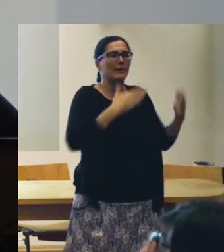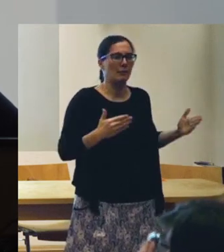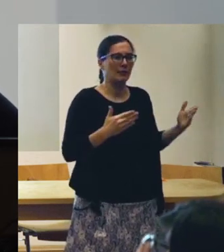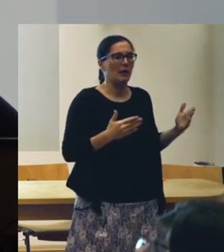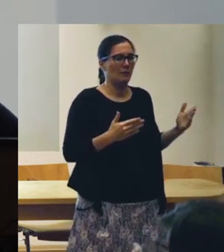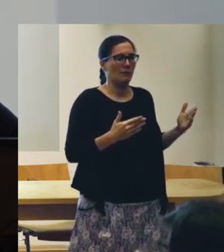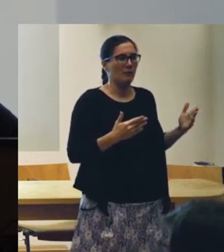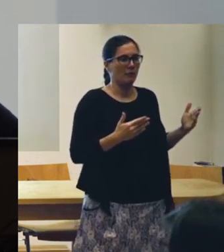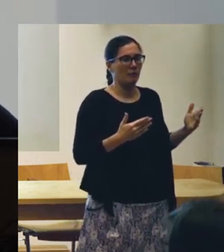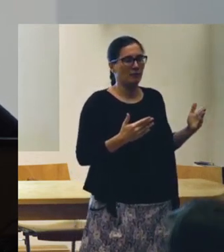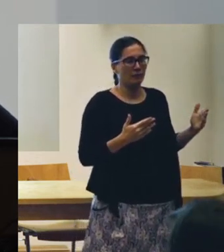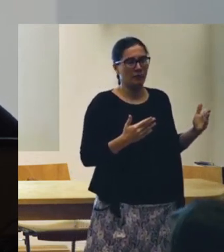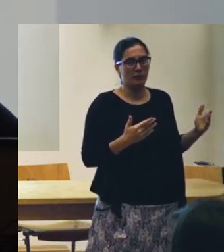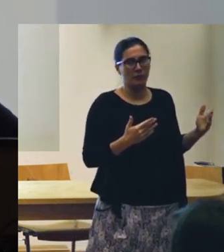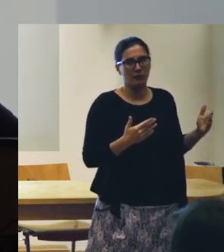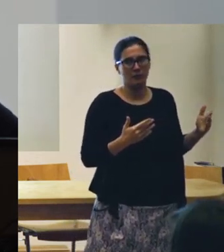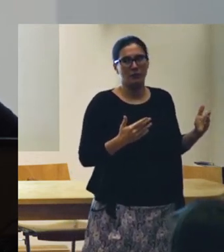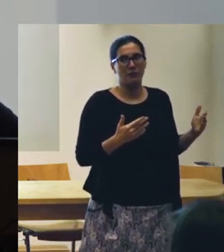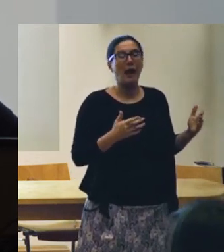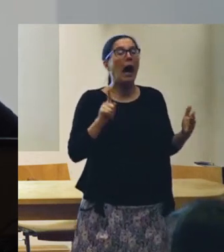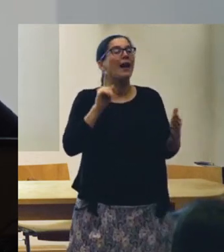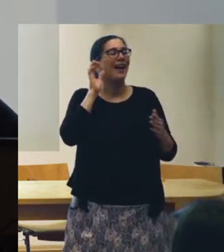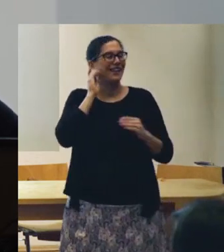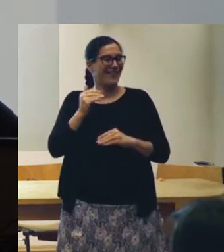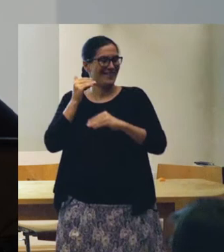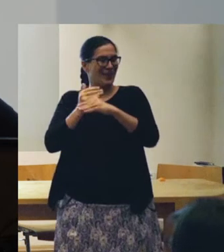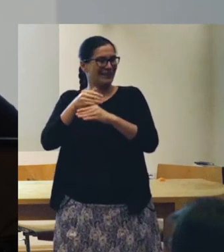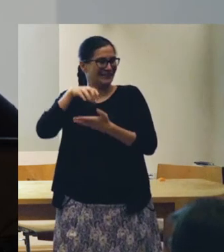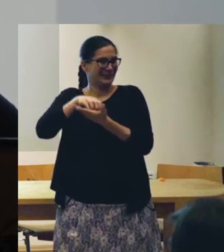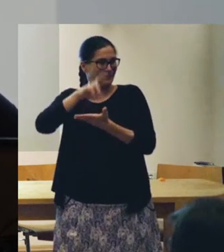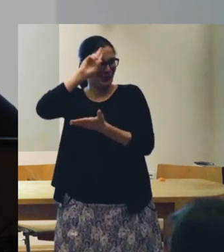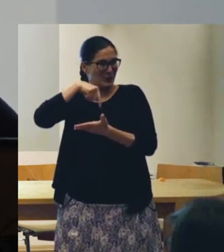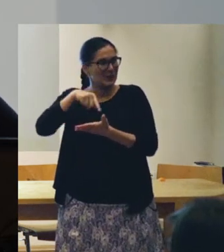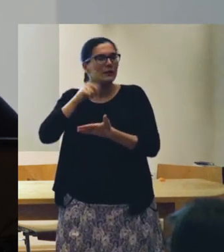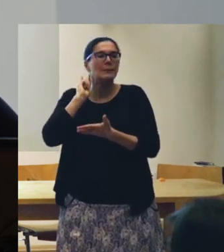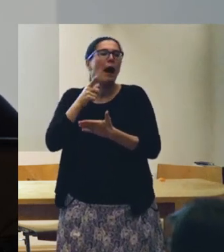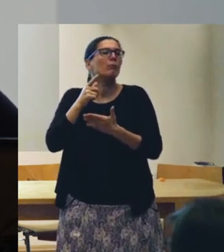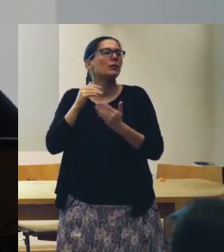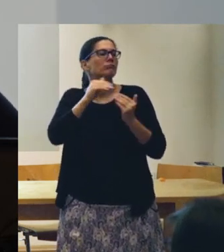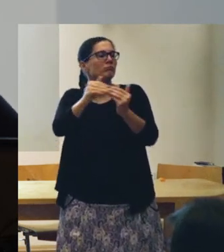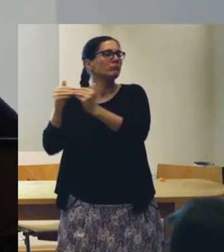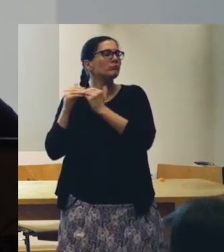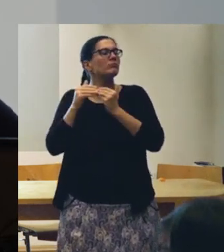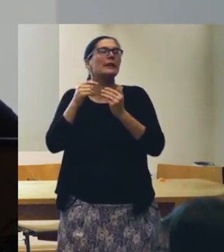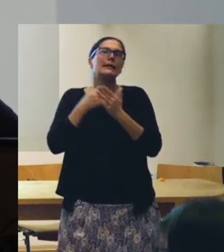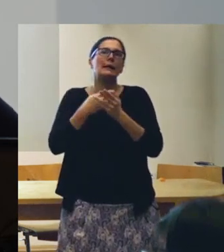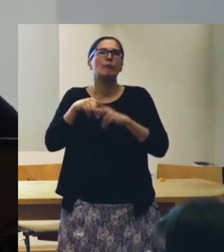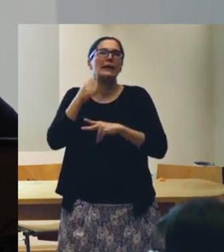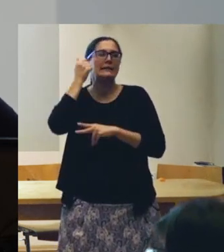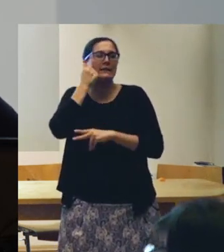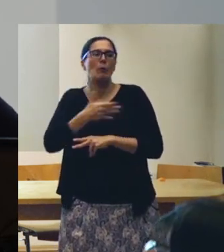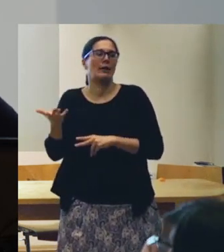takže vlastně zatímco feministická umělecká instituce, tam by měla být nějaká snaha o demokratičtější